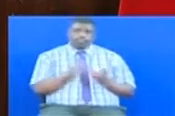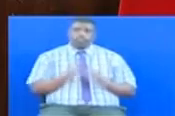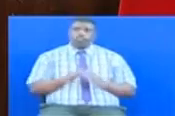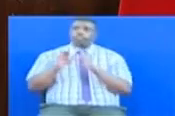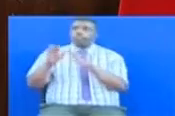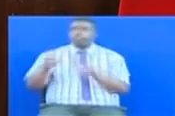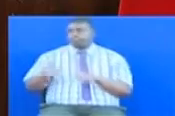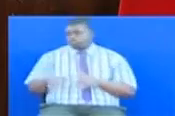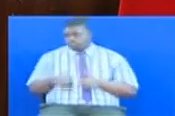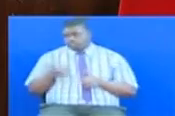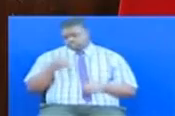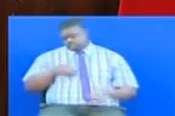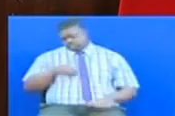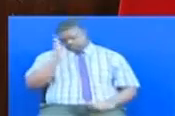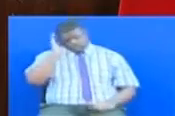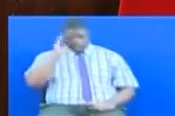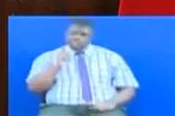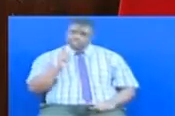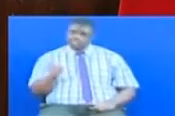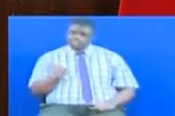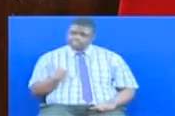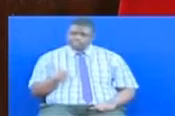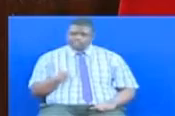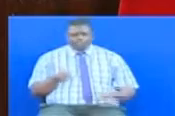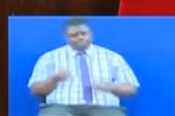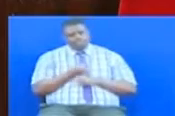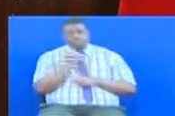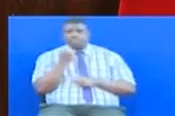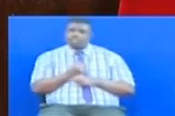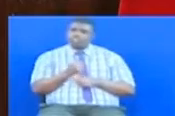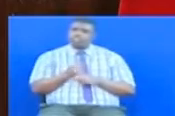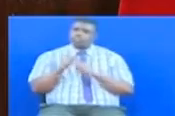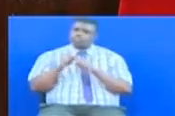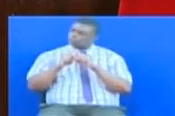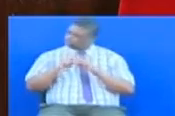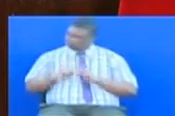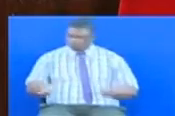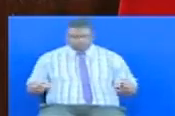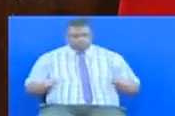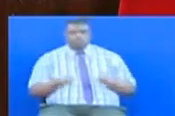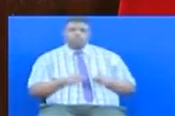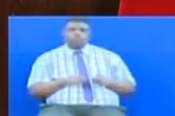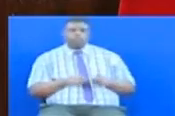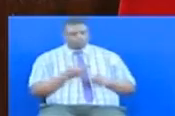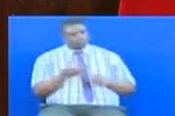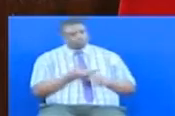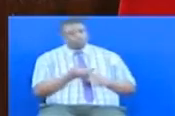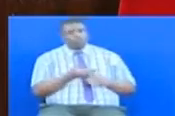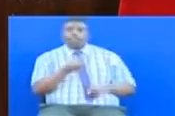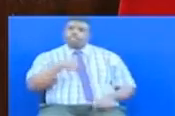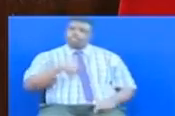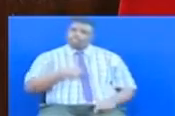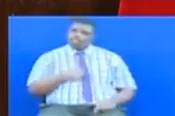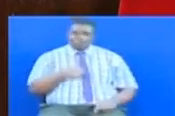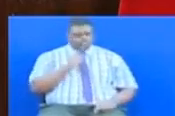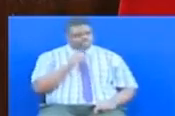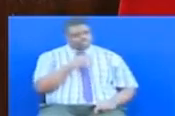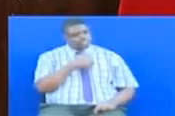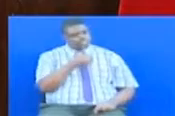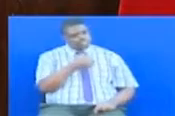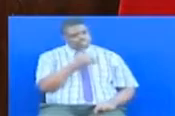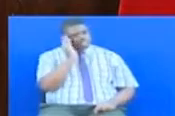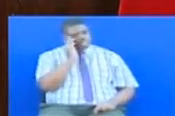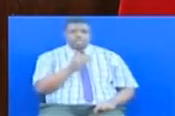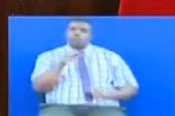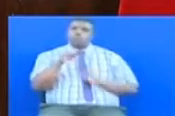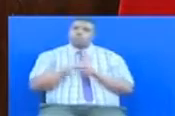wa bunge kwamba serikali hii namna inavyotenda kazi ni tofauti kabisa na namna ambavyo tumezoea. Kila serikali inakuja na